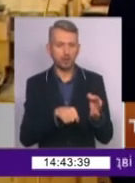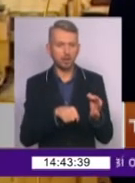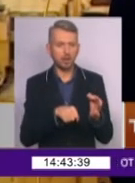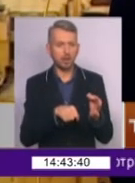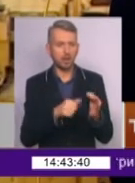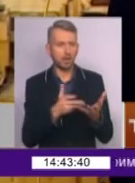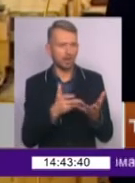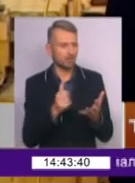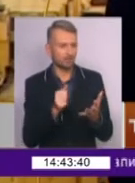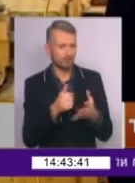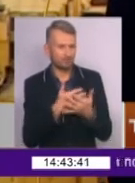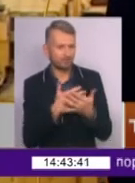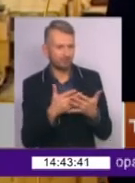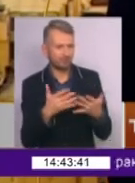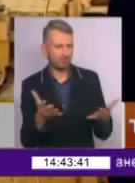раковин.